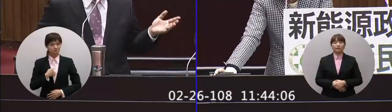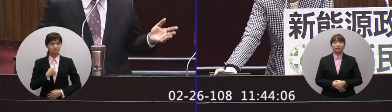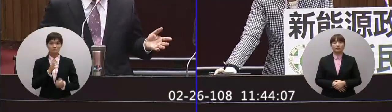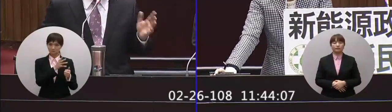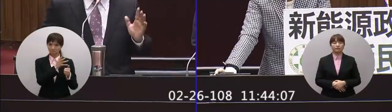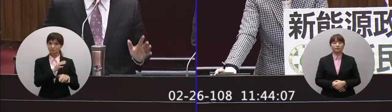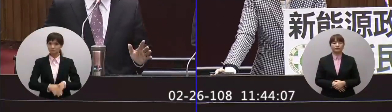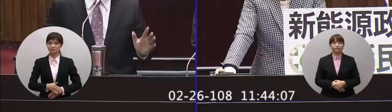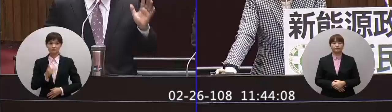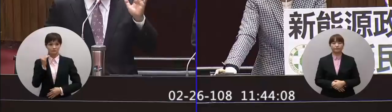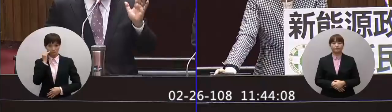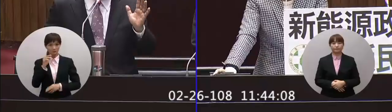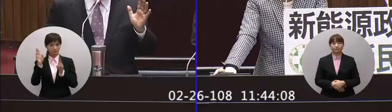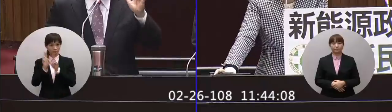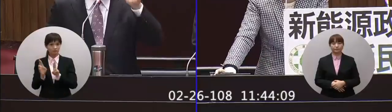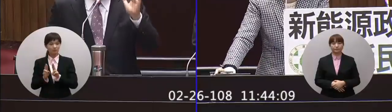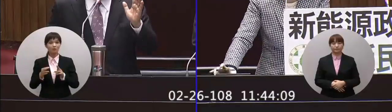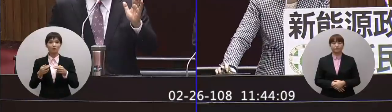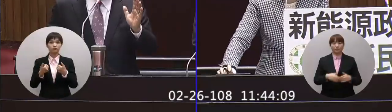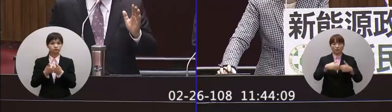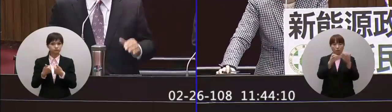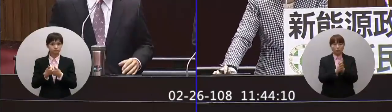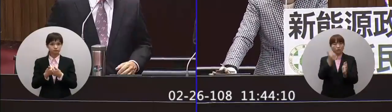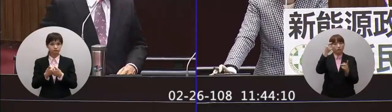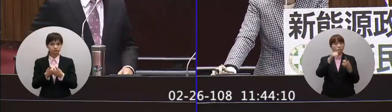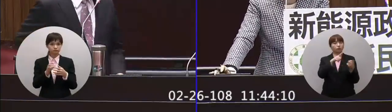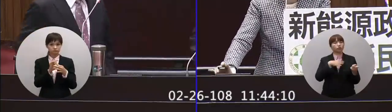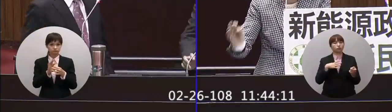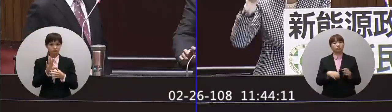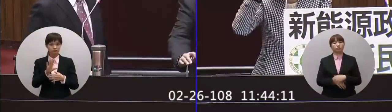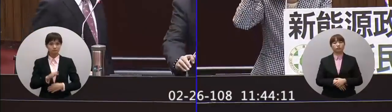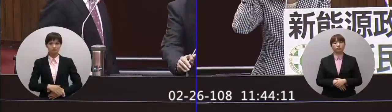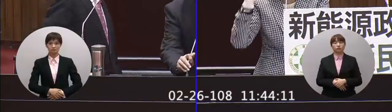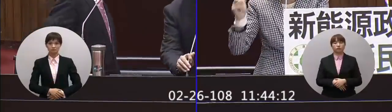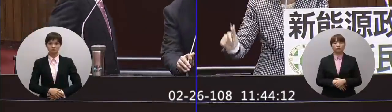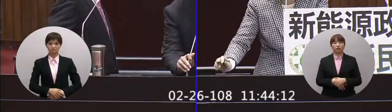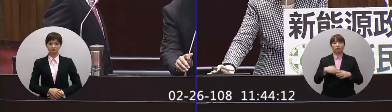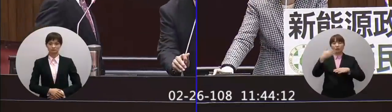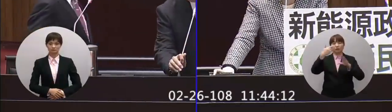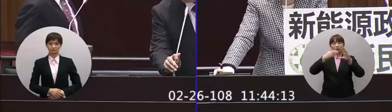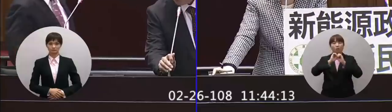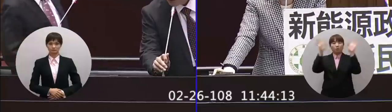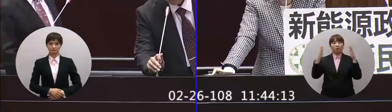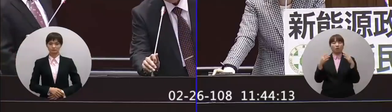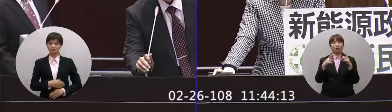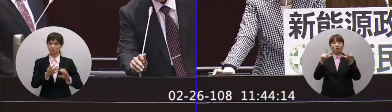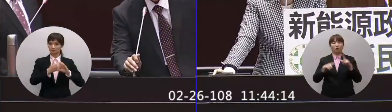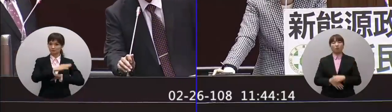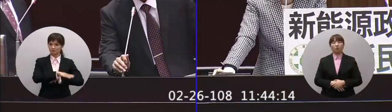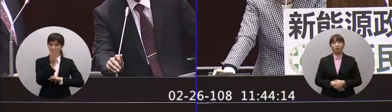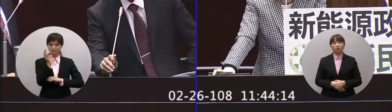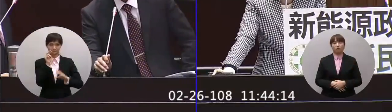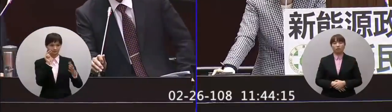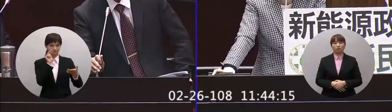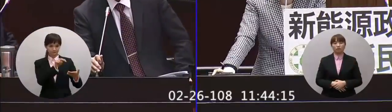如果相关能源会议其实 部长应该知道吧、 啊、这个部分 媒体报的这么大你不知道吗？ 我们从媒体上也